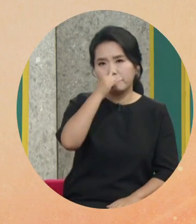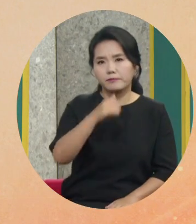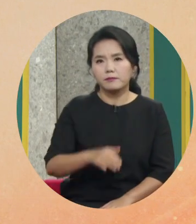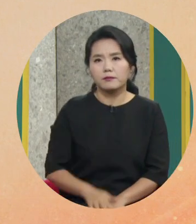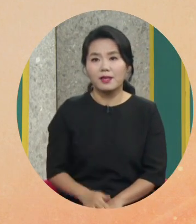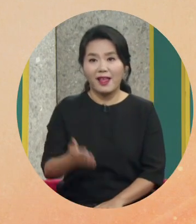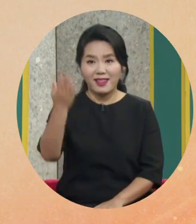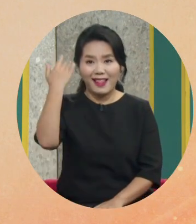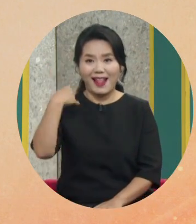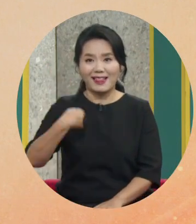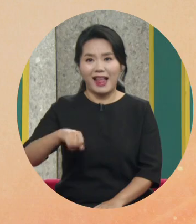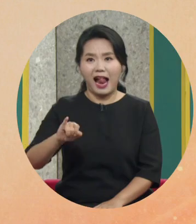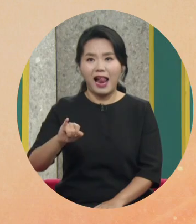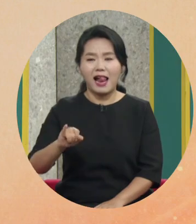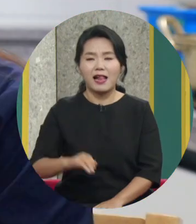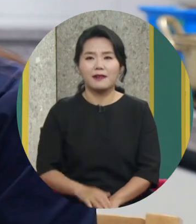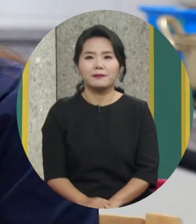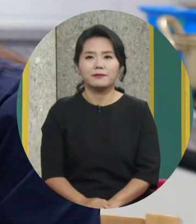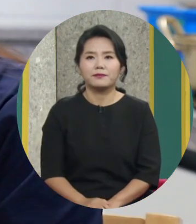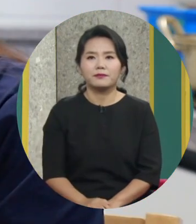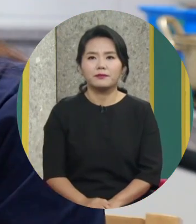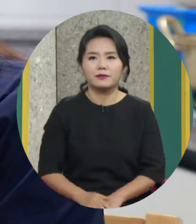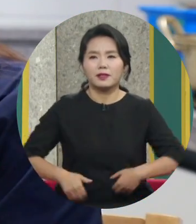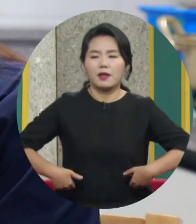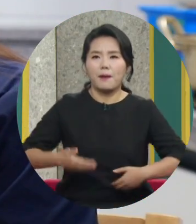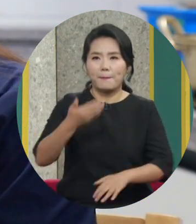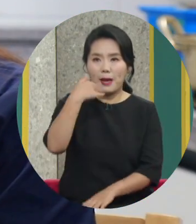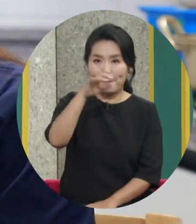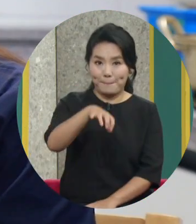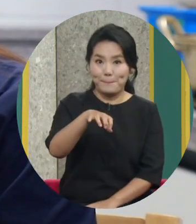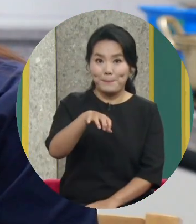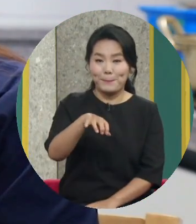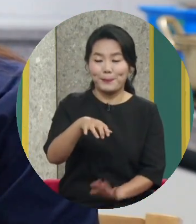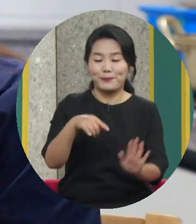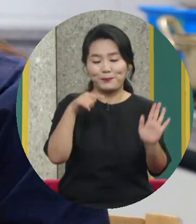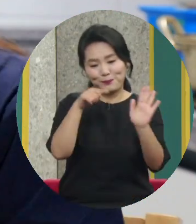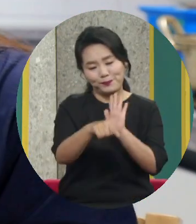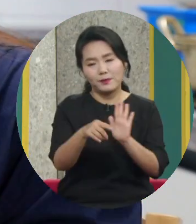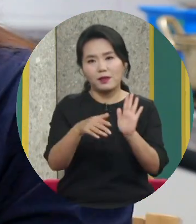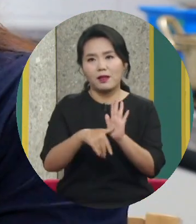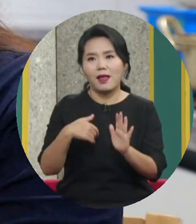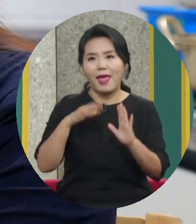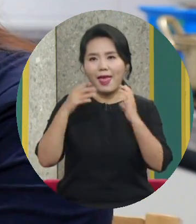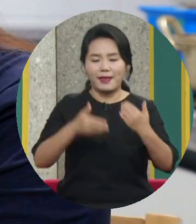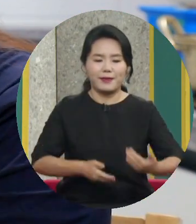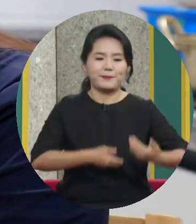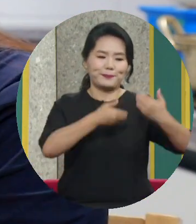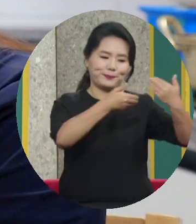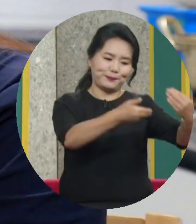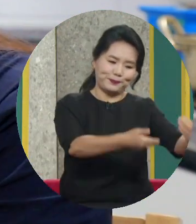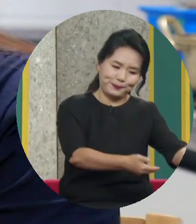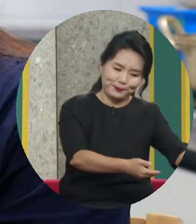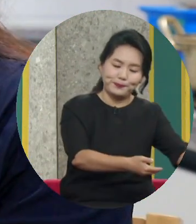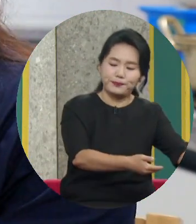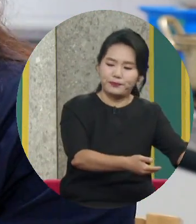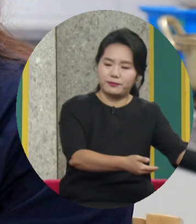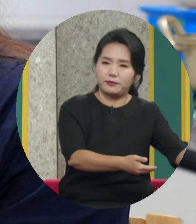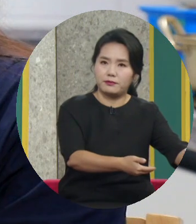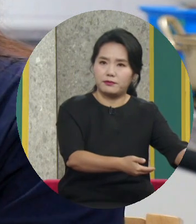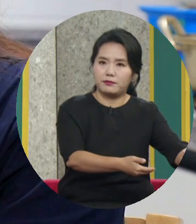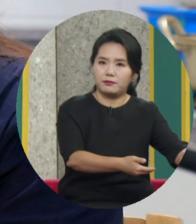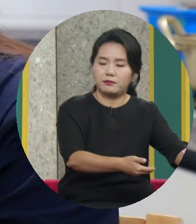예전에 효정이 아기 때만 해도요, 먹고 나가서 어디 식당을 가잖아요. 그럼 이제 아이를 이제 내려놓는다, 이렇게 앉혀놓는단 말이에요.